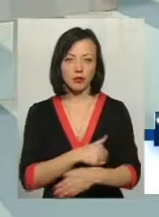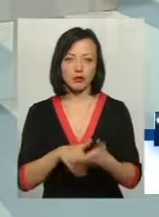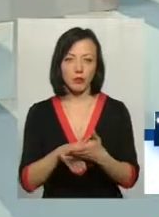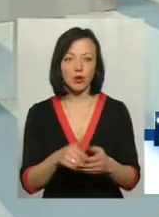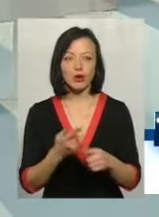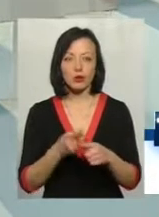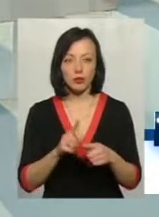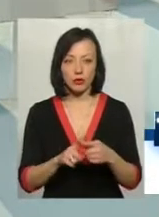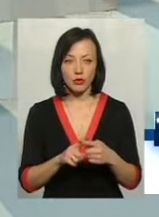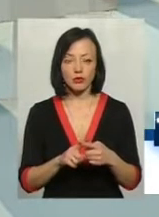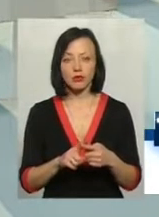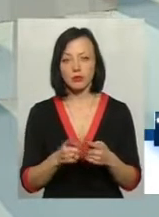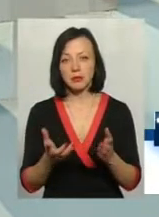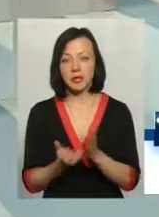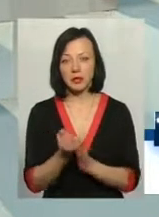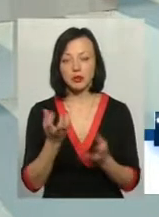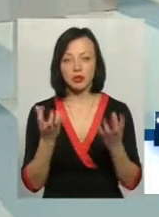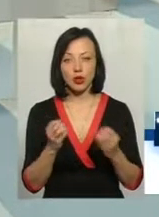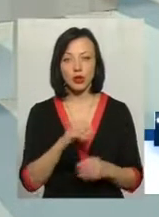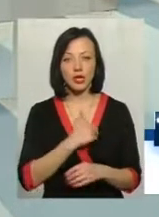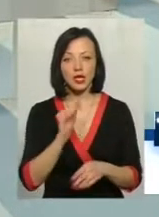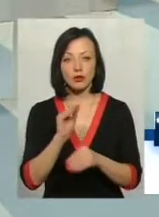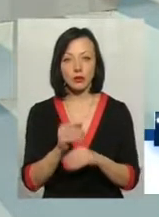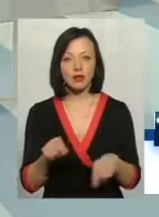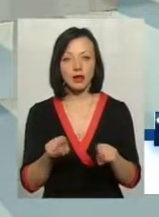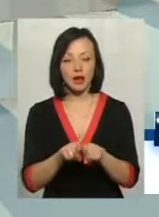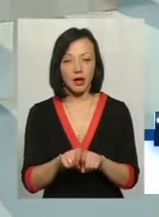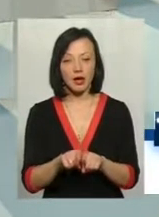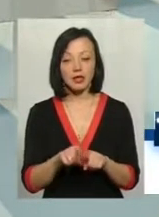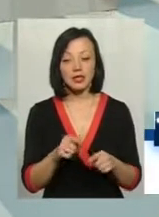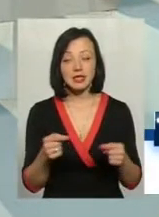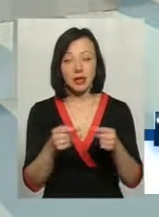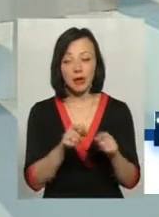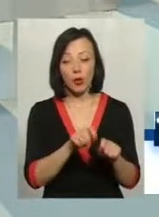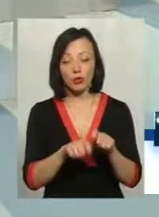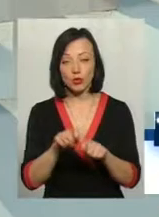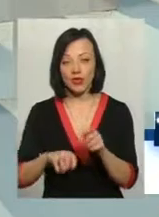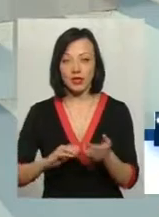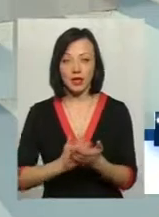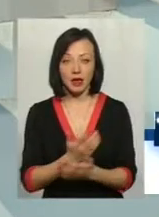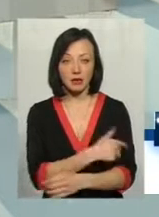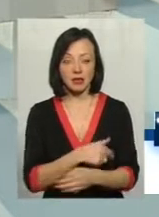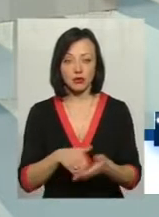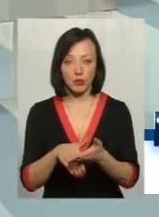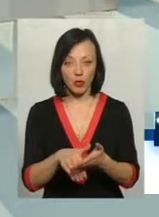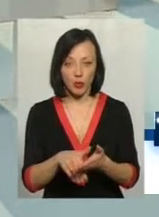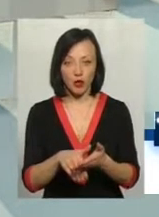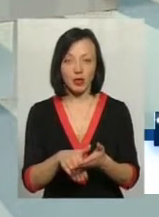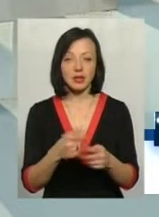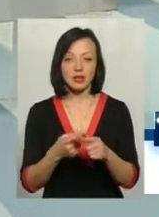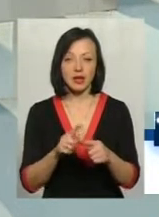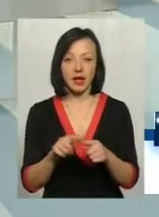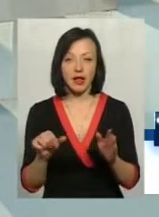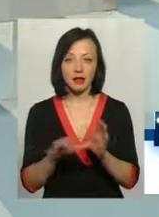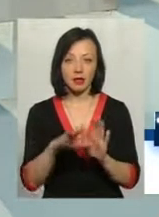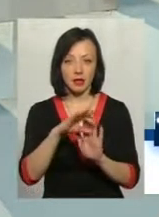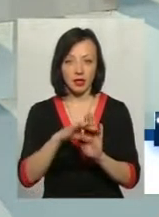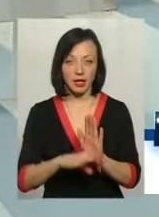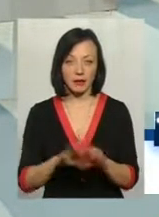Тому вони є на підтримку. І ще хотіла додати таку тезу, що саме контролювати якість надання медичної допомоги допоможе це електронний